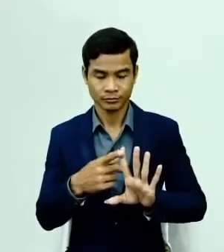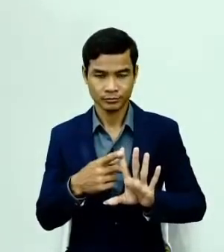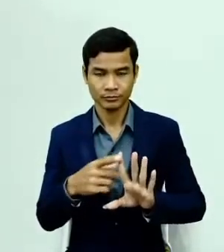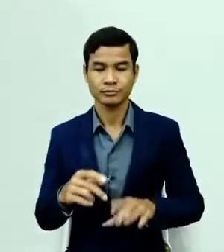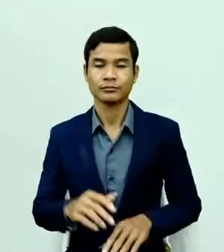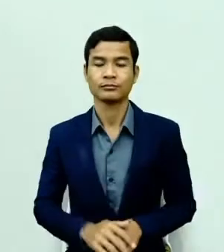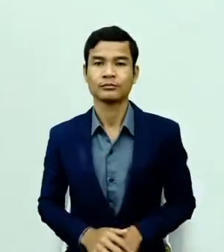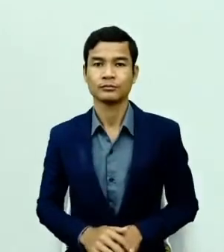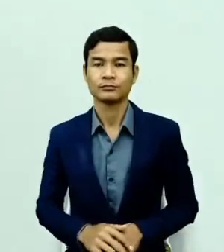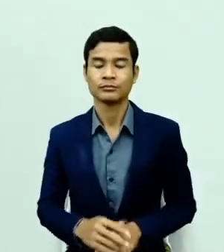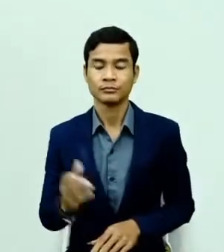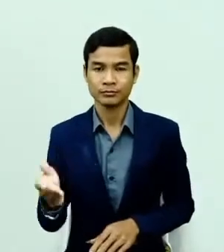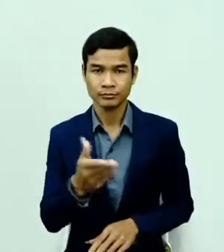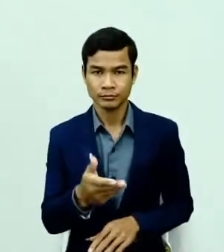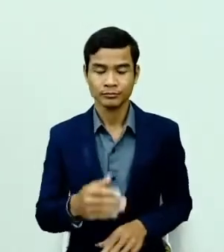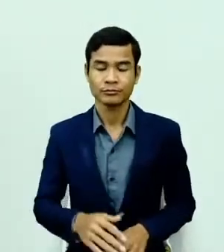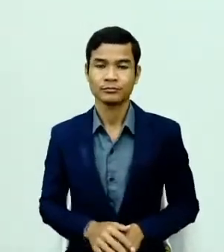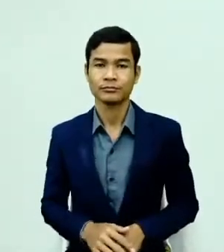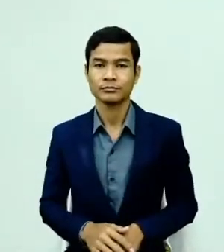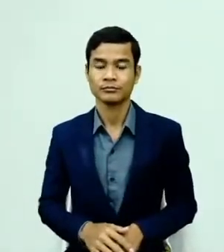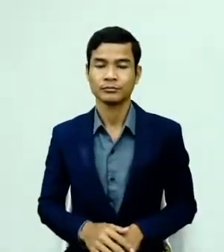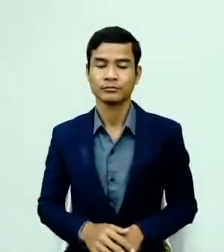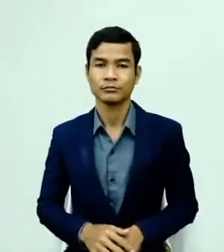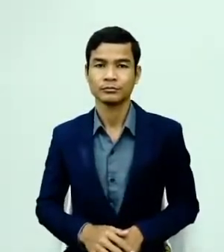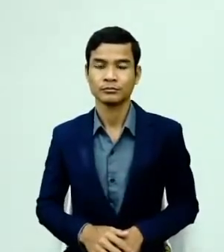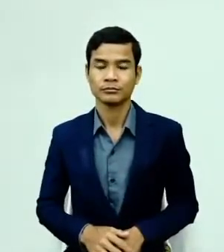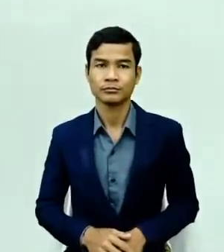គីចាស់កូន